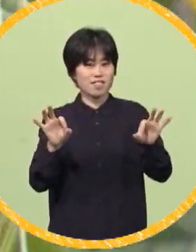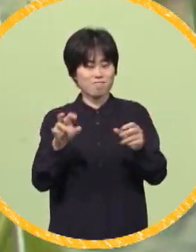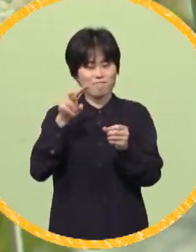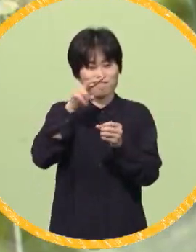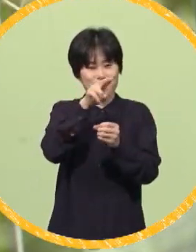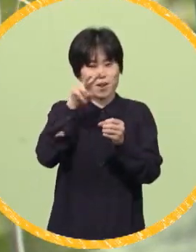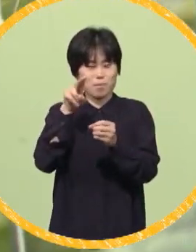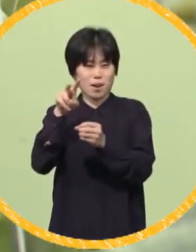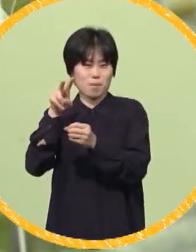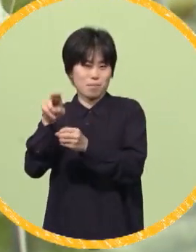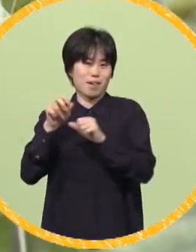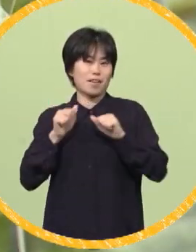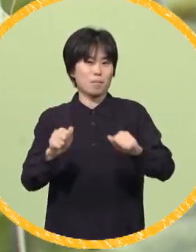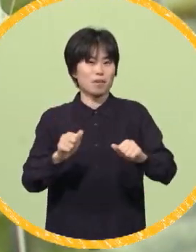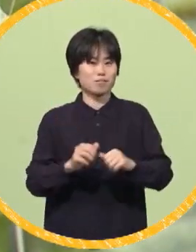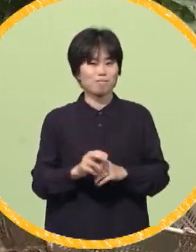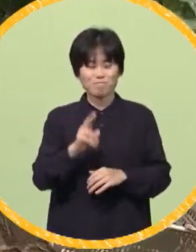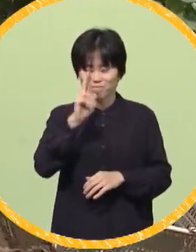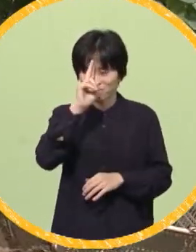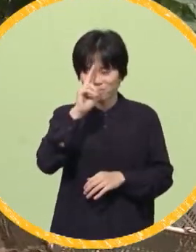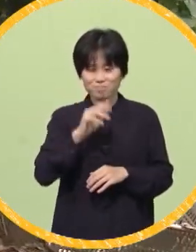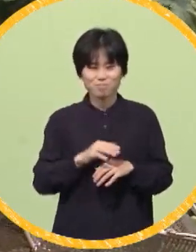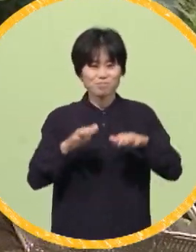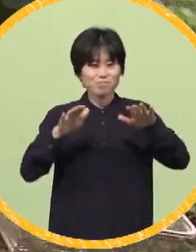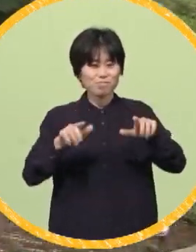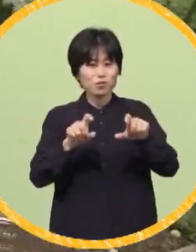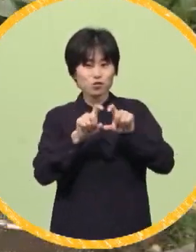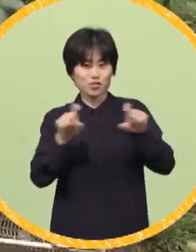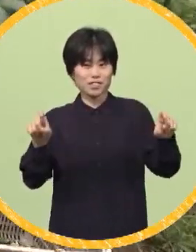しているところになります。 こんにちは。今キュウリ、